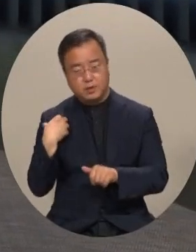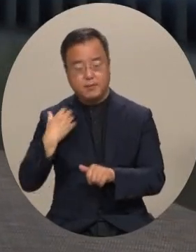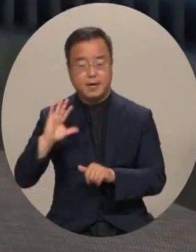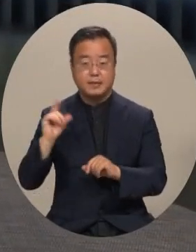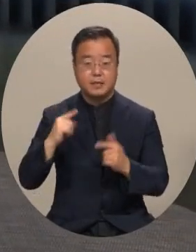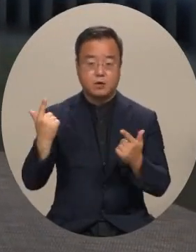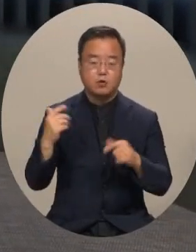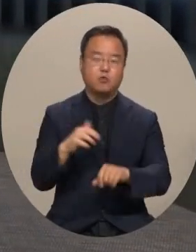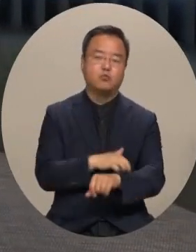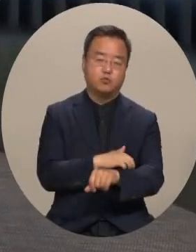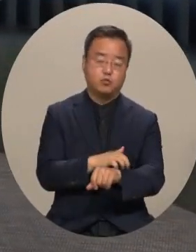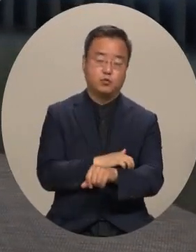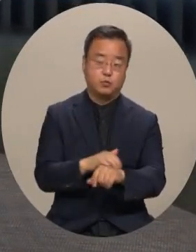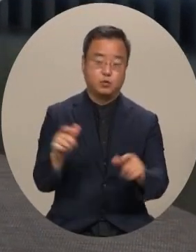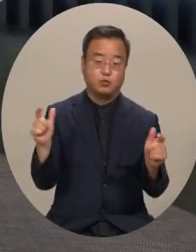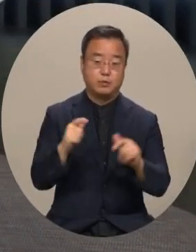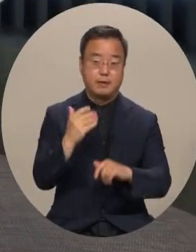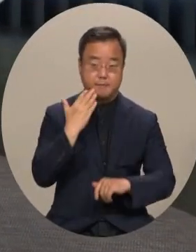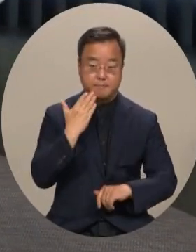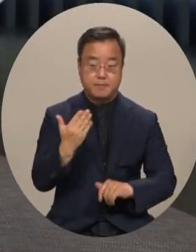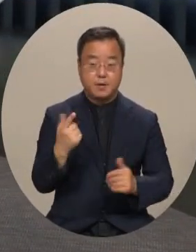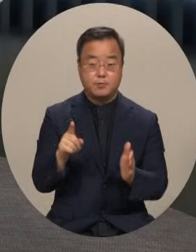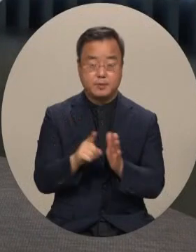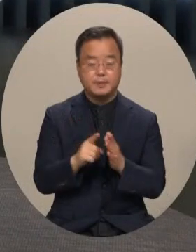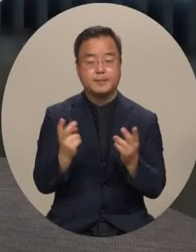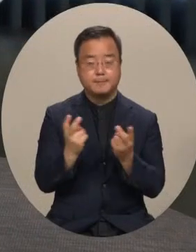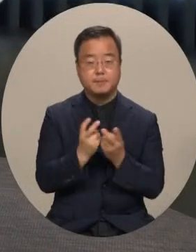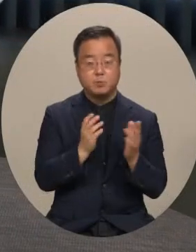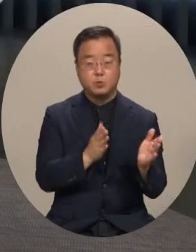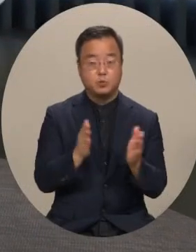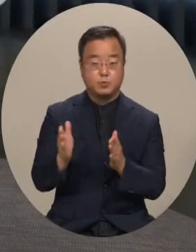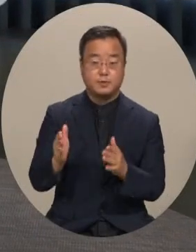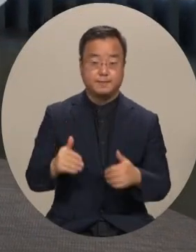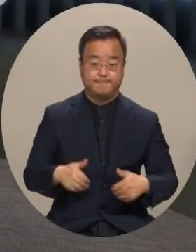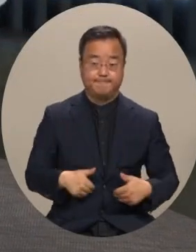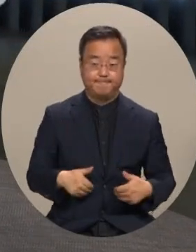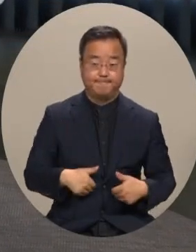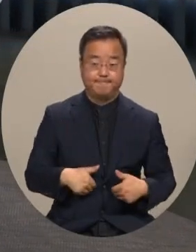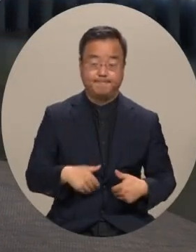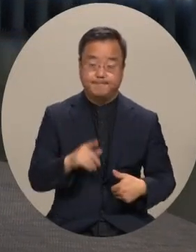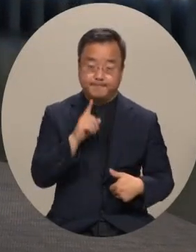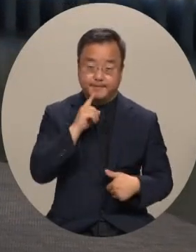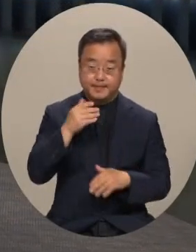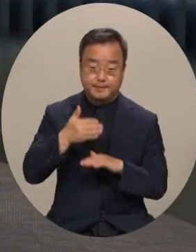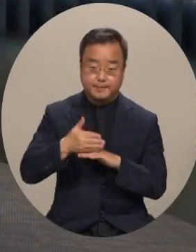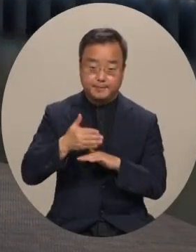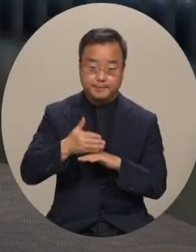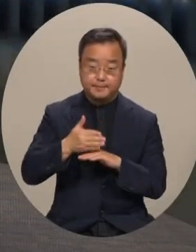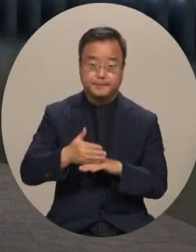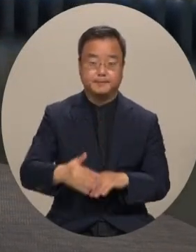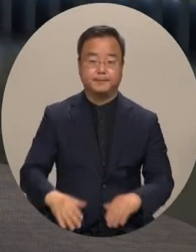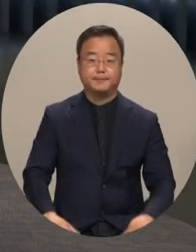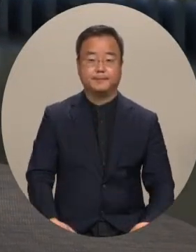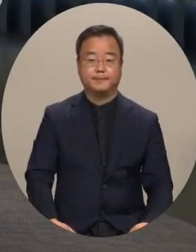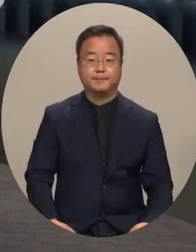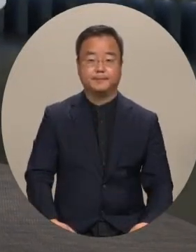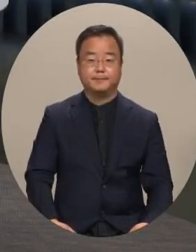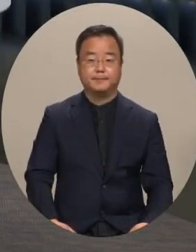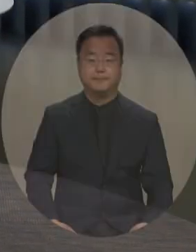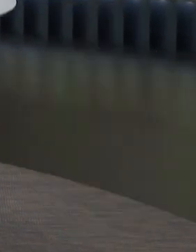불편을 좀 어느 정도는 해소할 수 있도록 다양한 대책들이 세워지면 좋겠습니다 연관이 올 말씀 고맙습니다 합니다